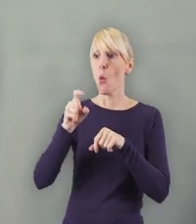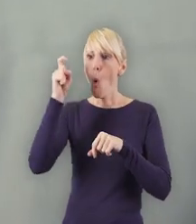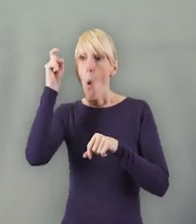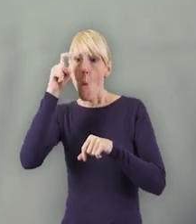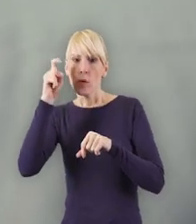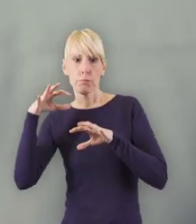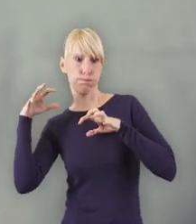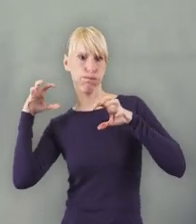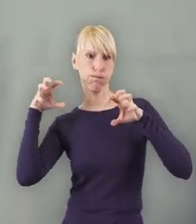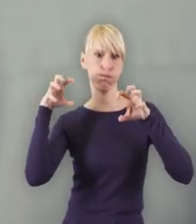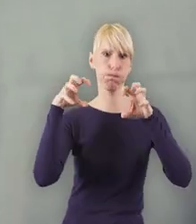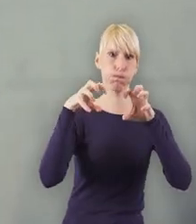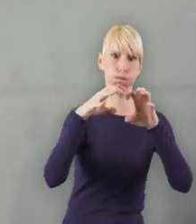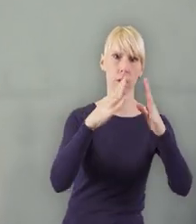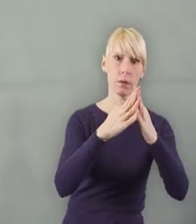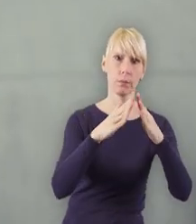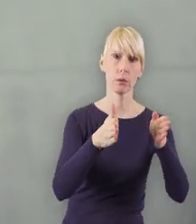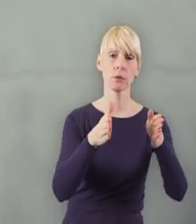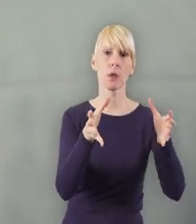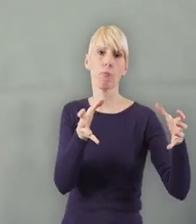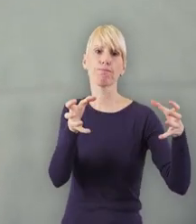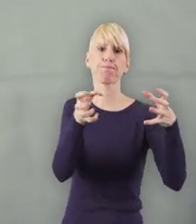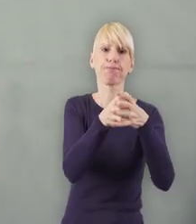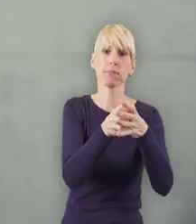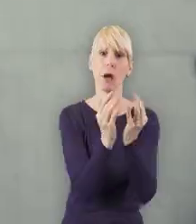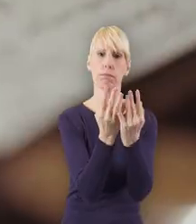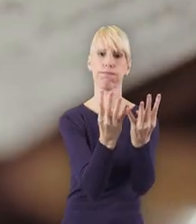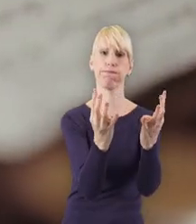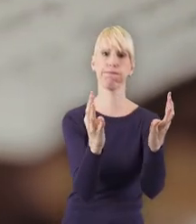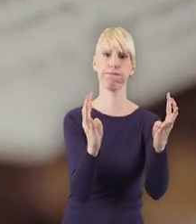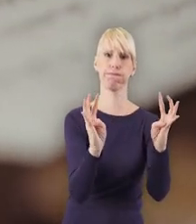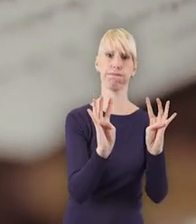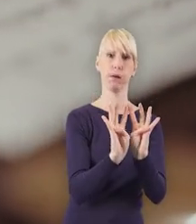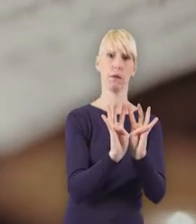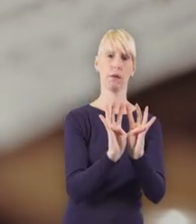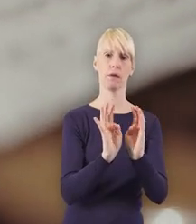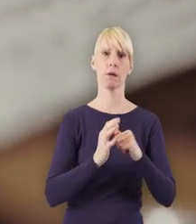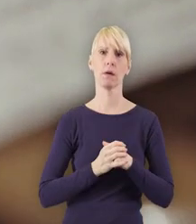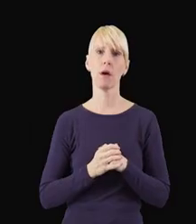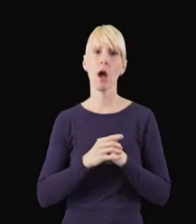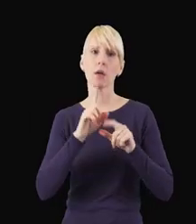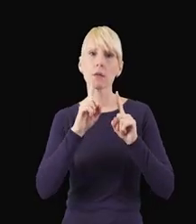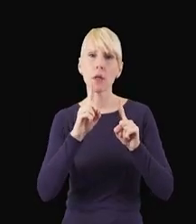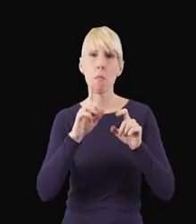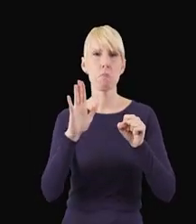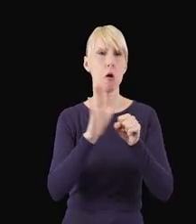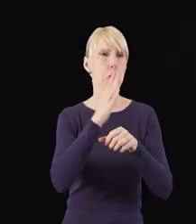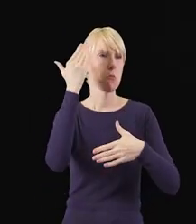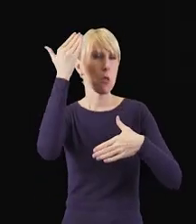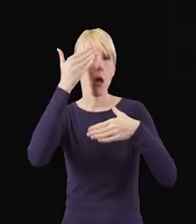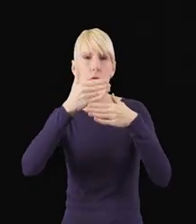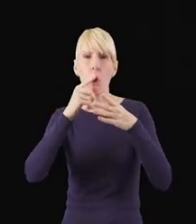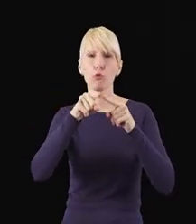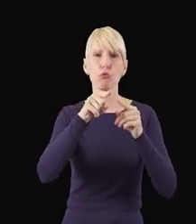Niemcy wpędzili więźniów do budynku i natychmiast otoczyli go dookoła. Niemal przez całą noc